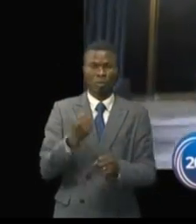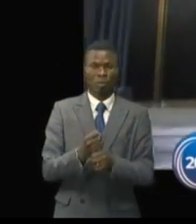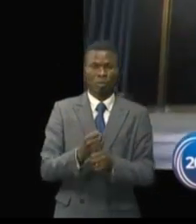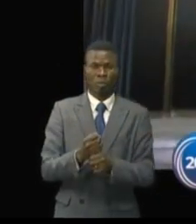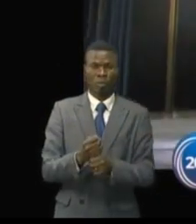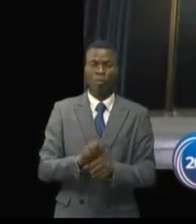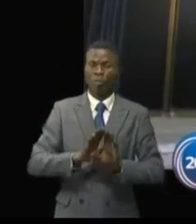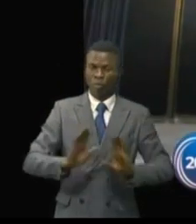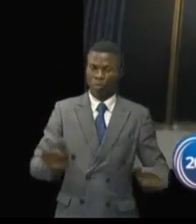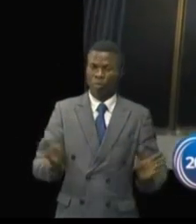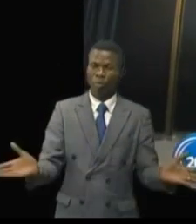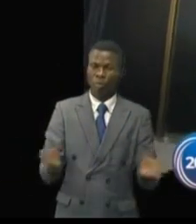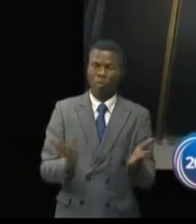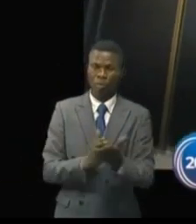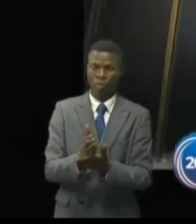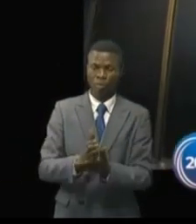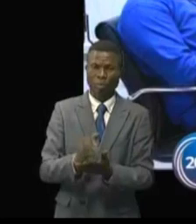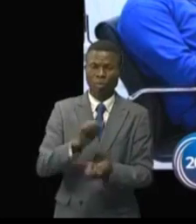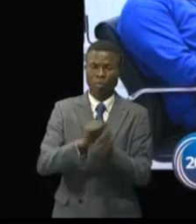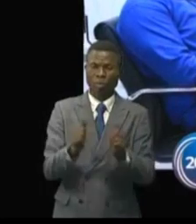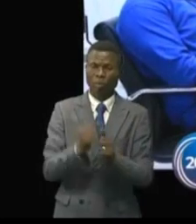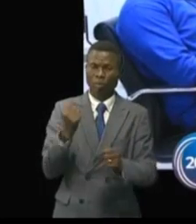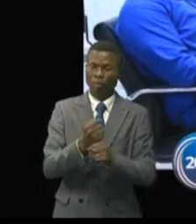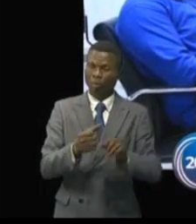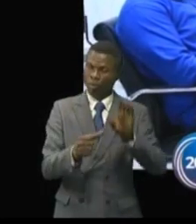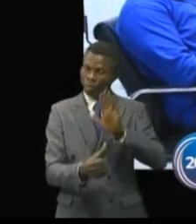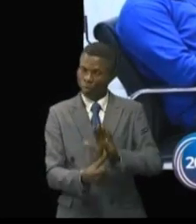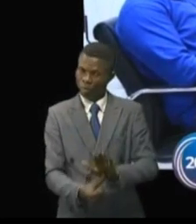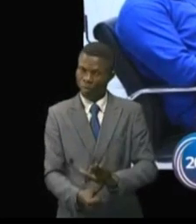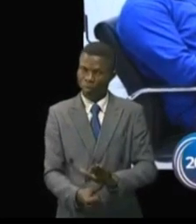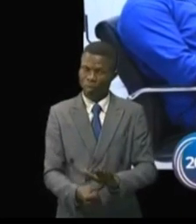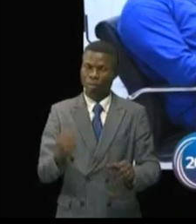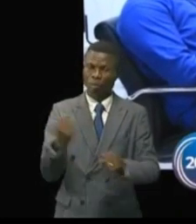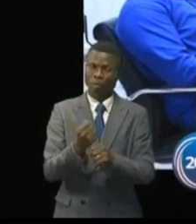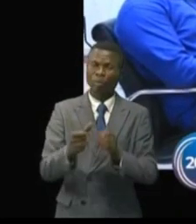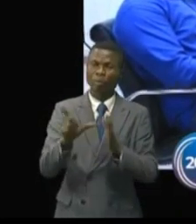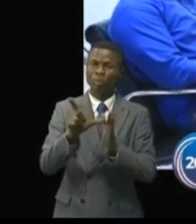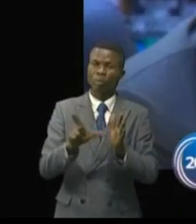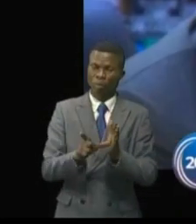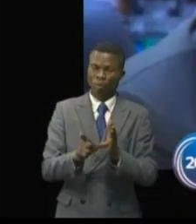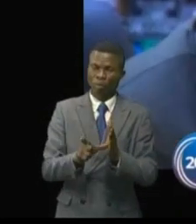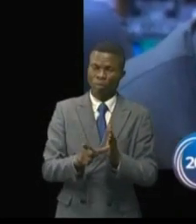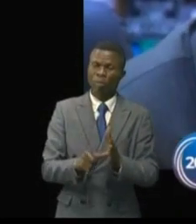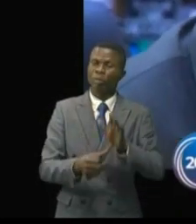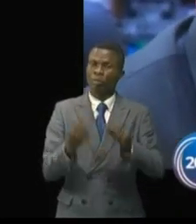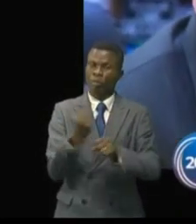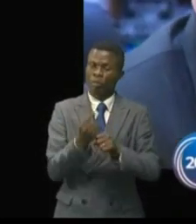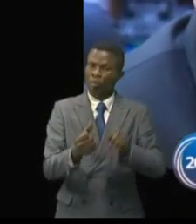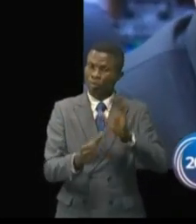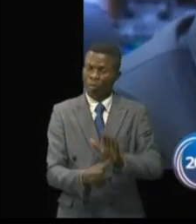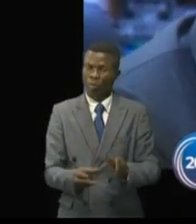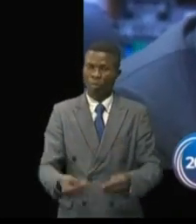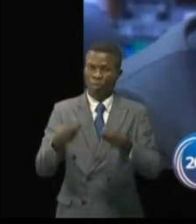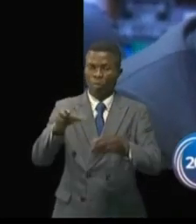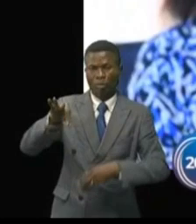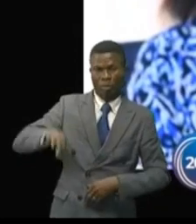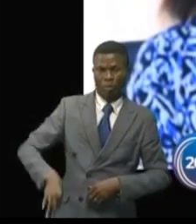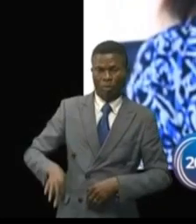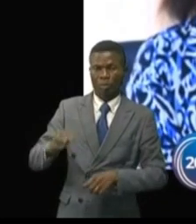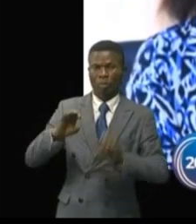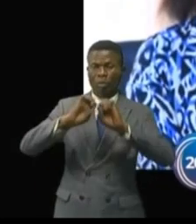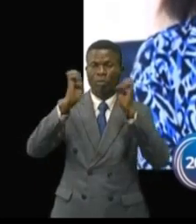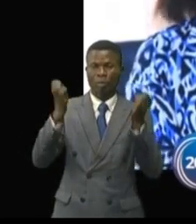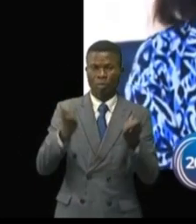d'être encadrés. Le secteur de la sous-traitance l'illustre bien avec la loi relative à la sous-traitance qui donne des avantages aux